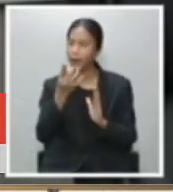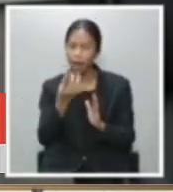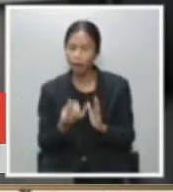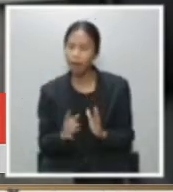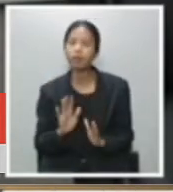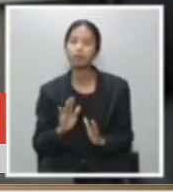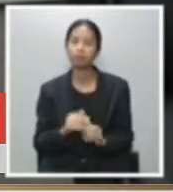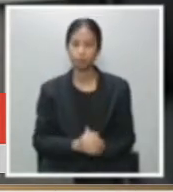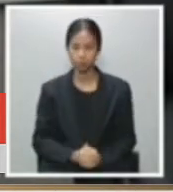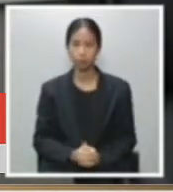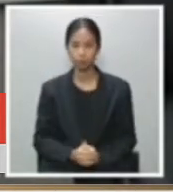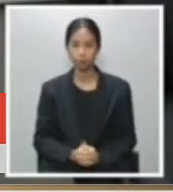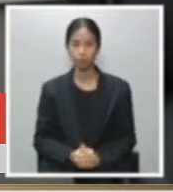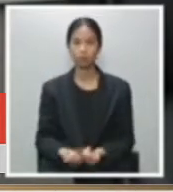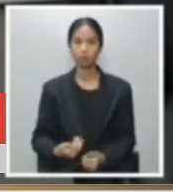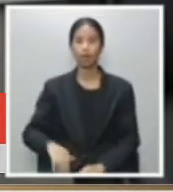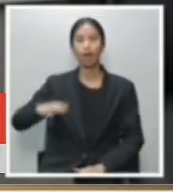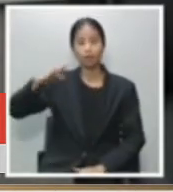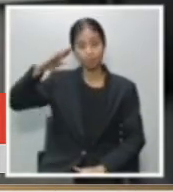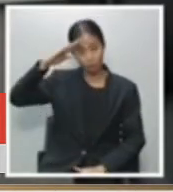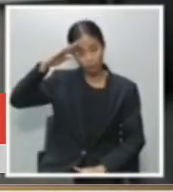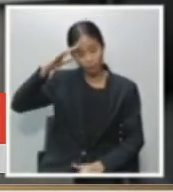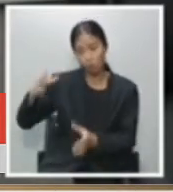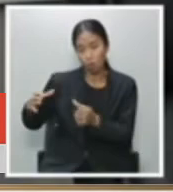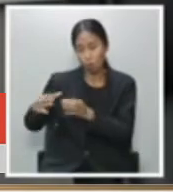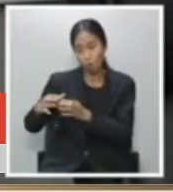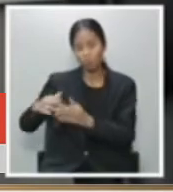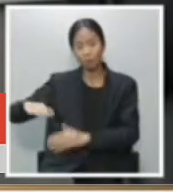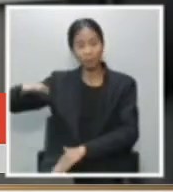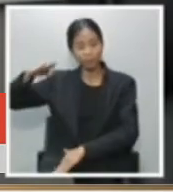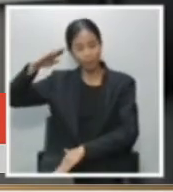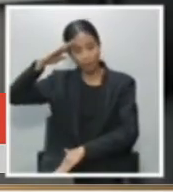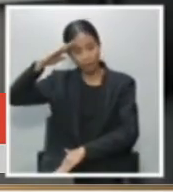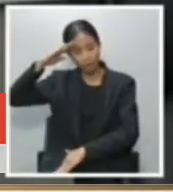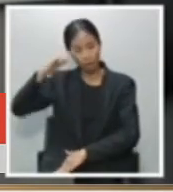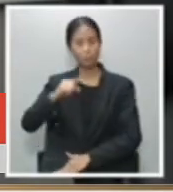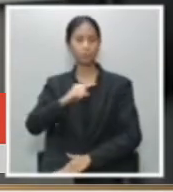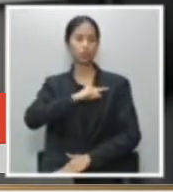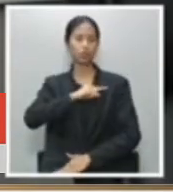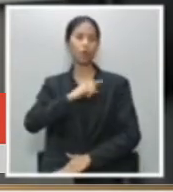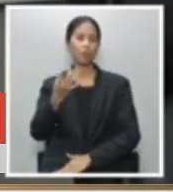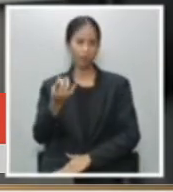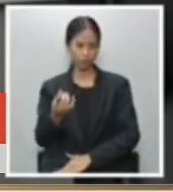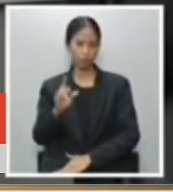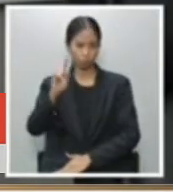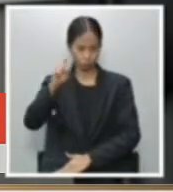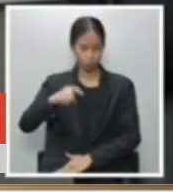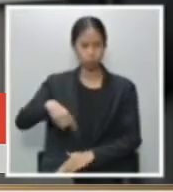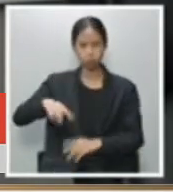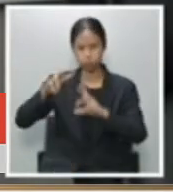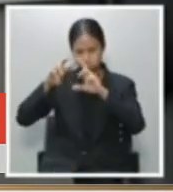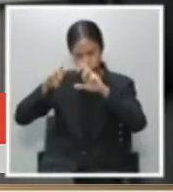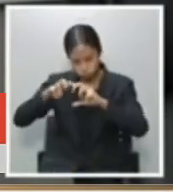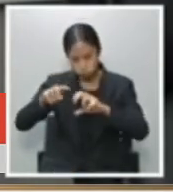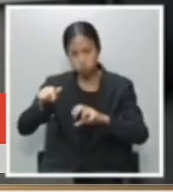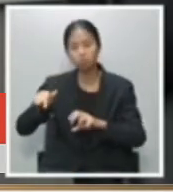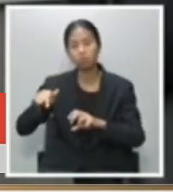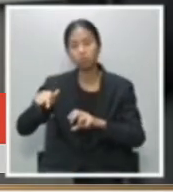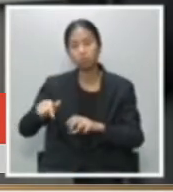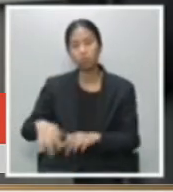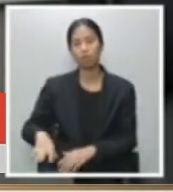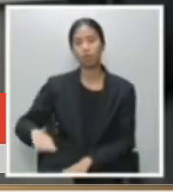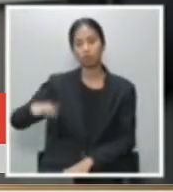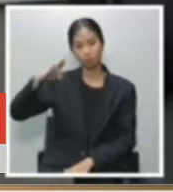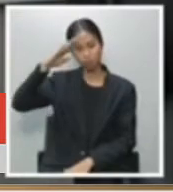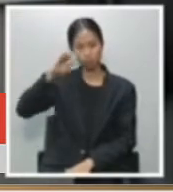บาทหน้าที่ของกองทัพรัฐประหารทุกครั้งคือทหารครับไปศึกษาดูครับว่าบทบาทหน้าที่ของกองทั